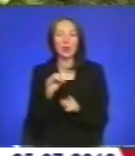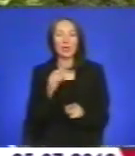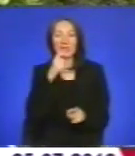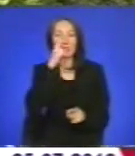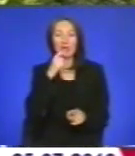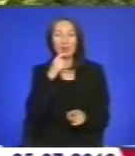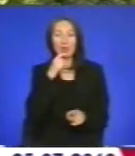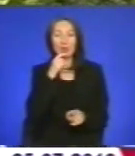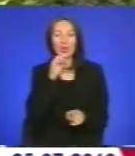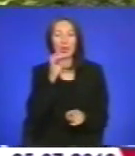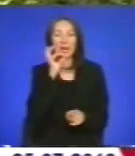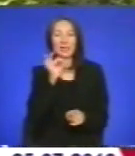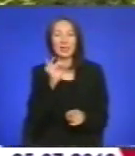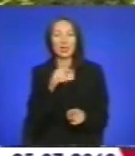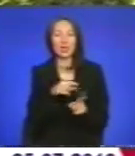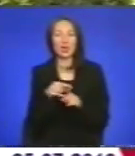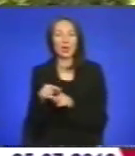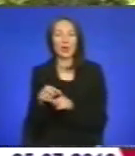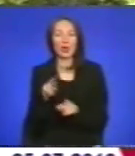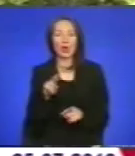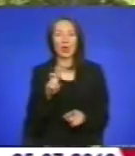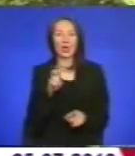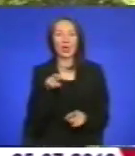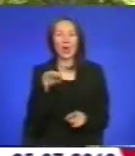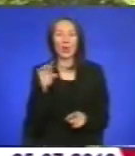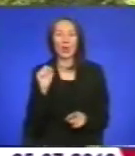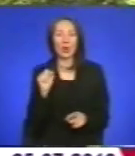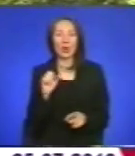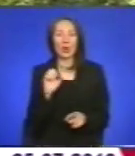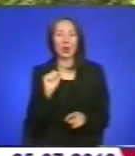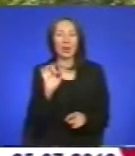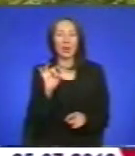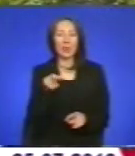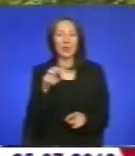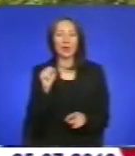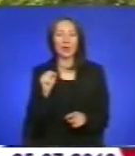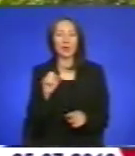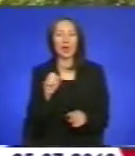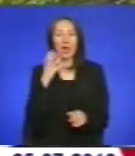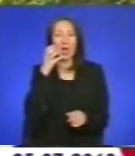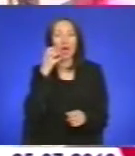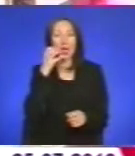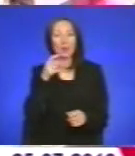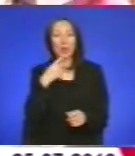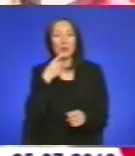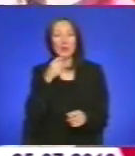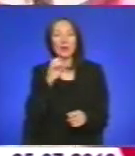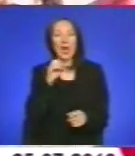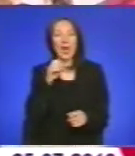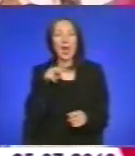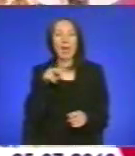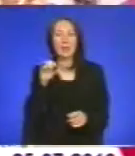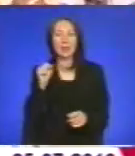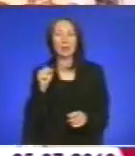розуміла і казала слово яблуко «апле», а яблуко називається «епл». У Канаді